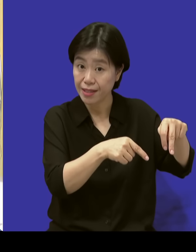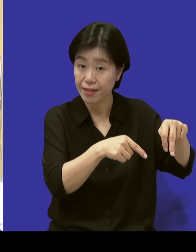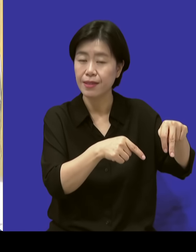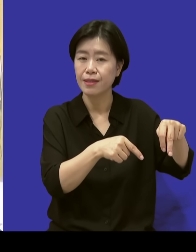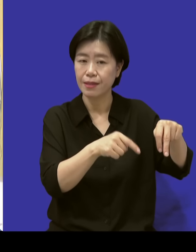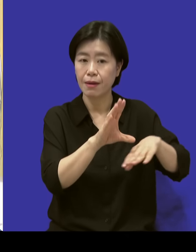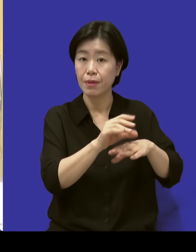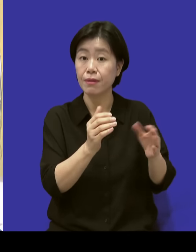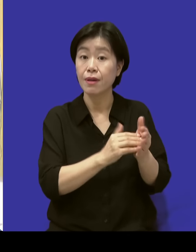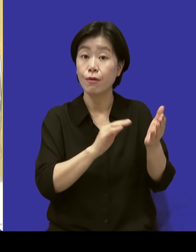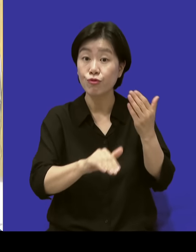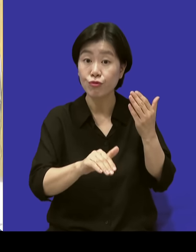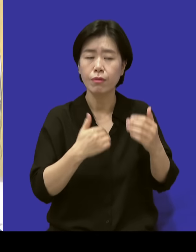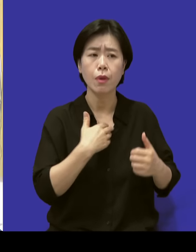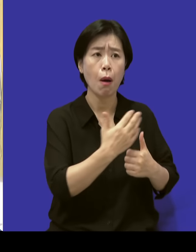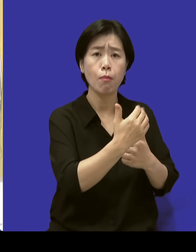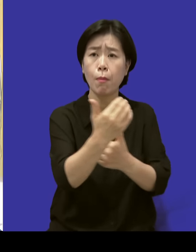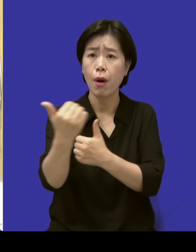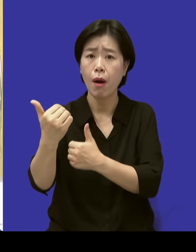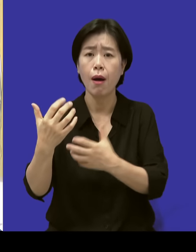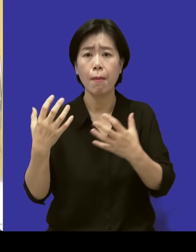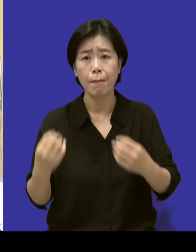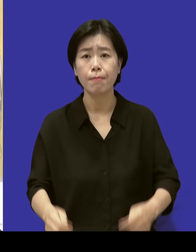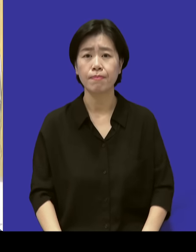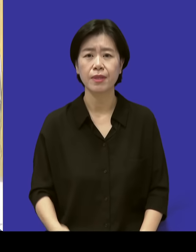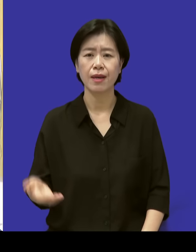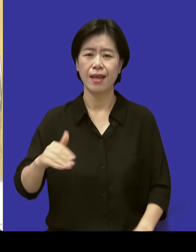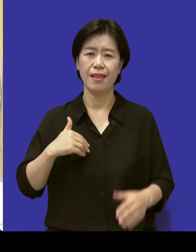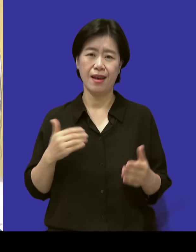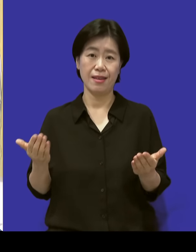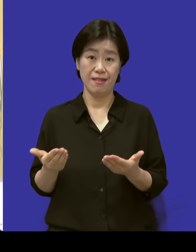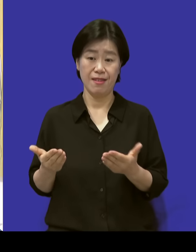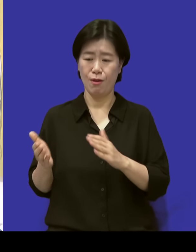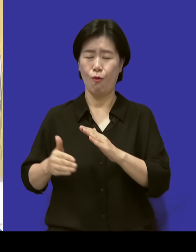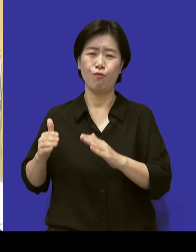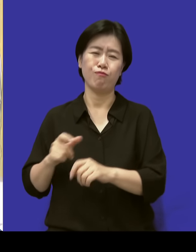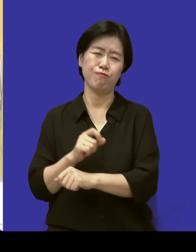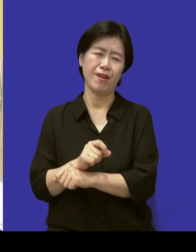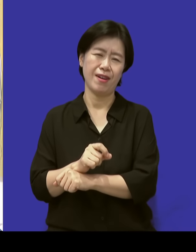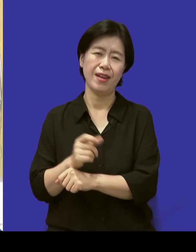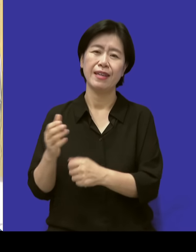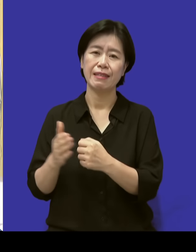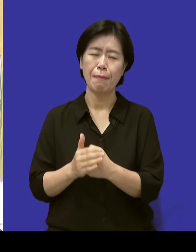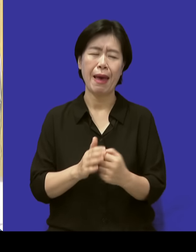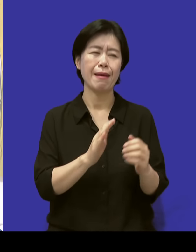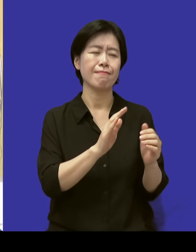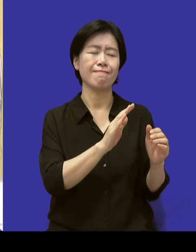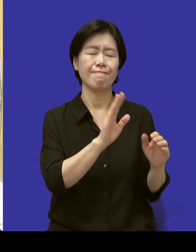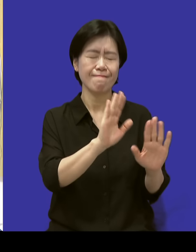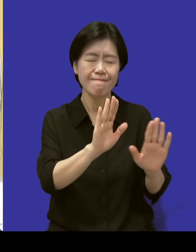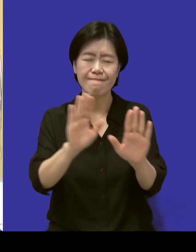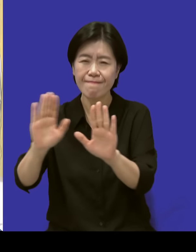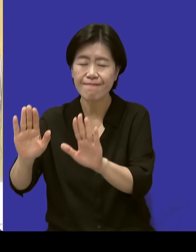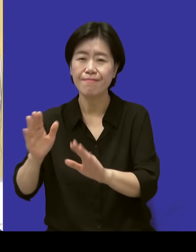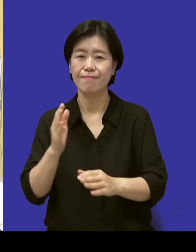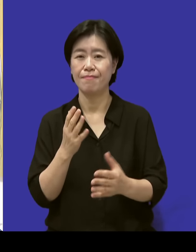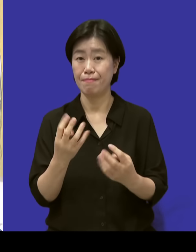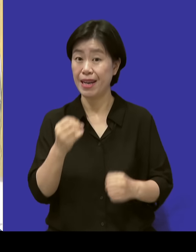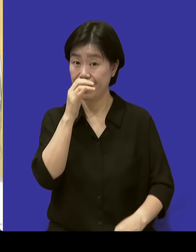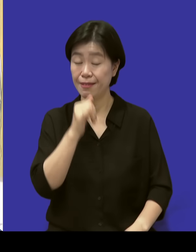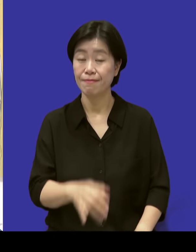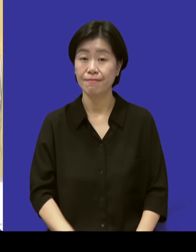많이 왔었어요. 예. 많이 불러주셔가지고 예. 근데 제가 공무원이다 보니까 뭐 사실 거절하는 게 더 많기도 했지만 예. 이제 섭외가